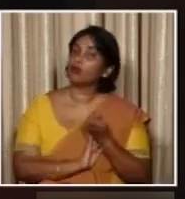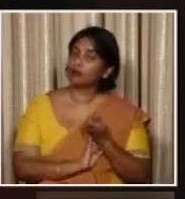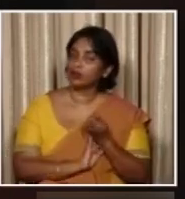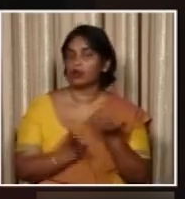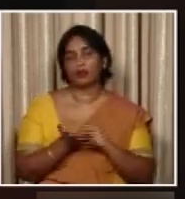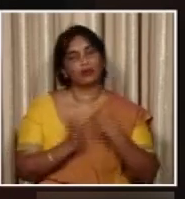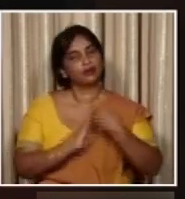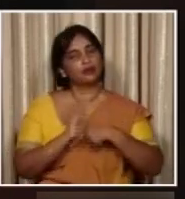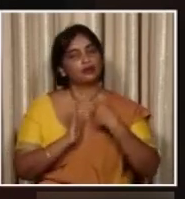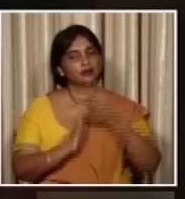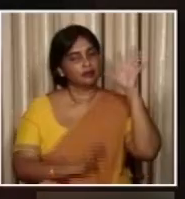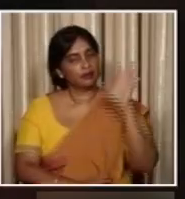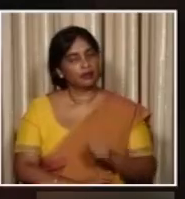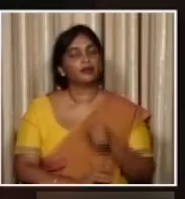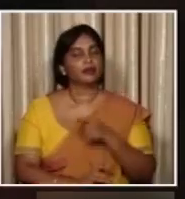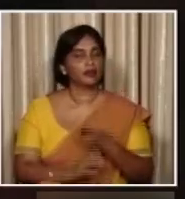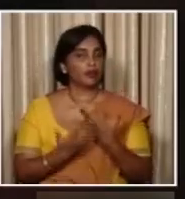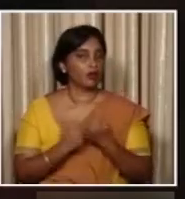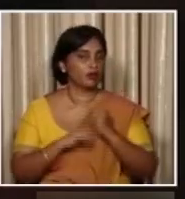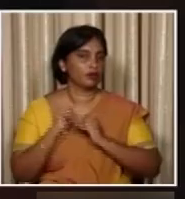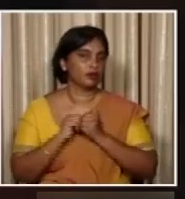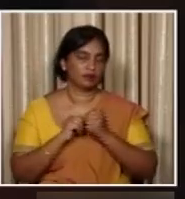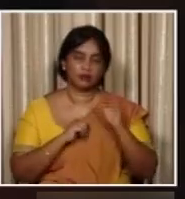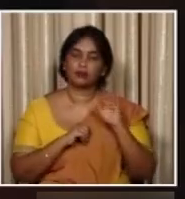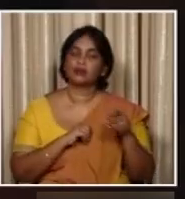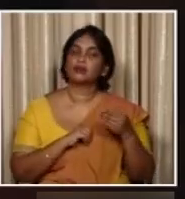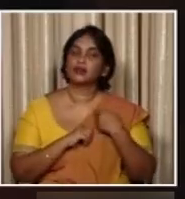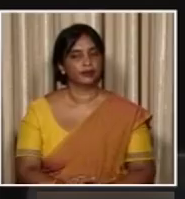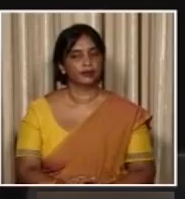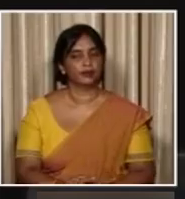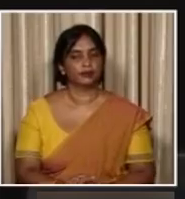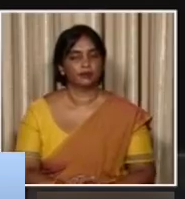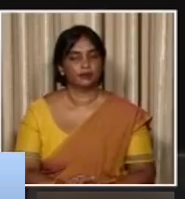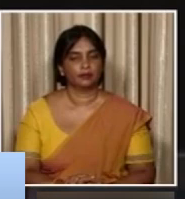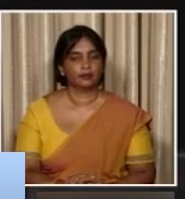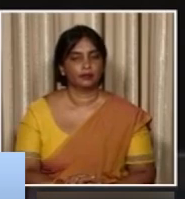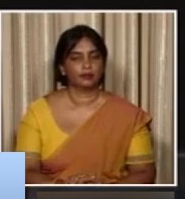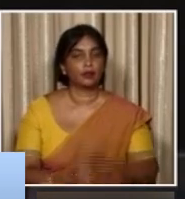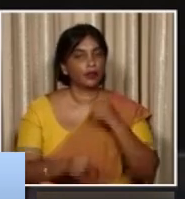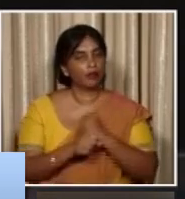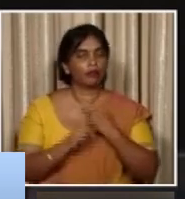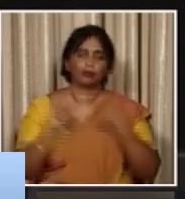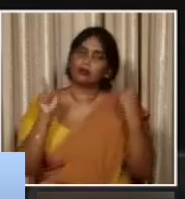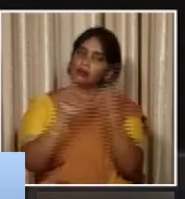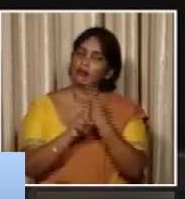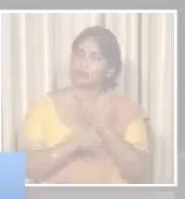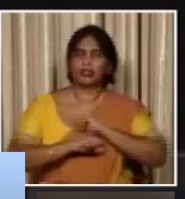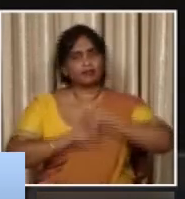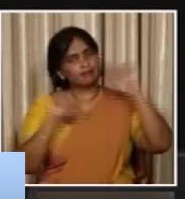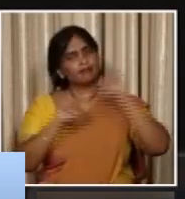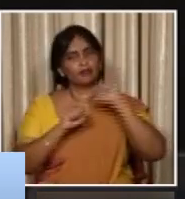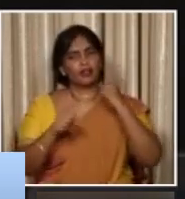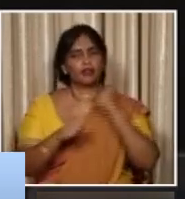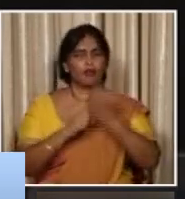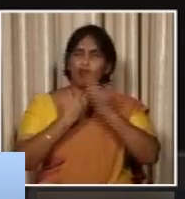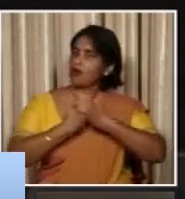නැවත රට ගෙන්න ගන්නත් අවශ්‍ය කටයුතු කරන විත්තිය ප්‍රකාශ කරනවා. මොකද ආණ්ඩුව වෙනස් වෙන්න පුළුවන් මැතිවරණ වලින්, විප්ලව වලින්,